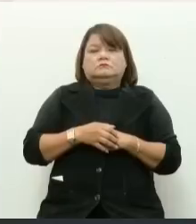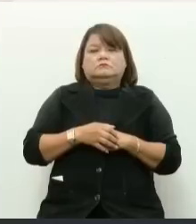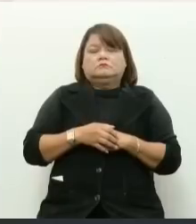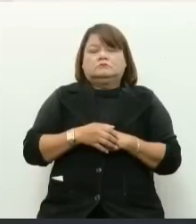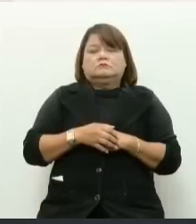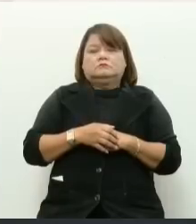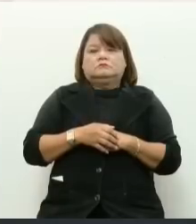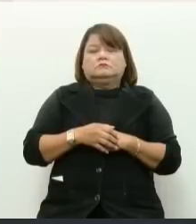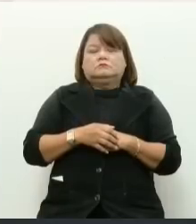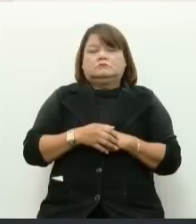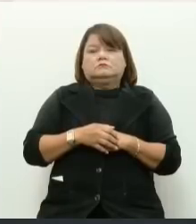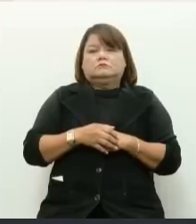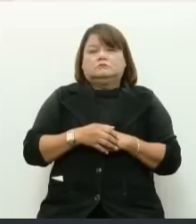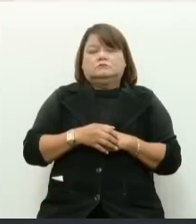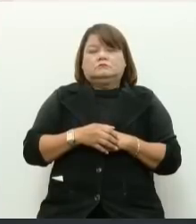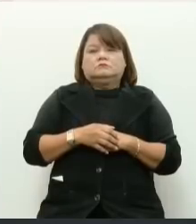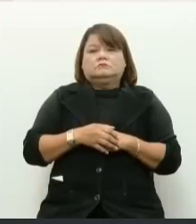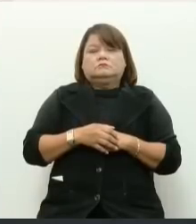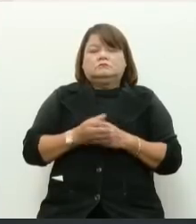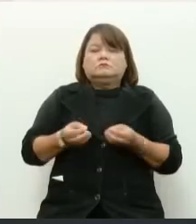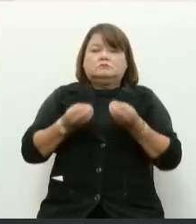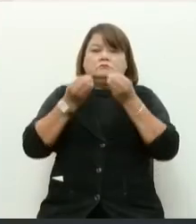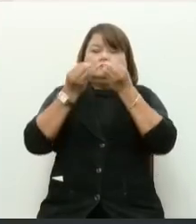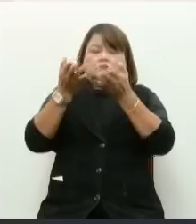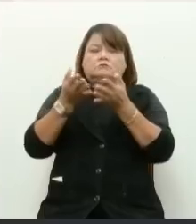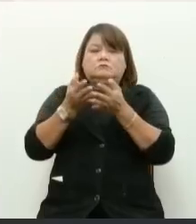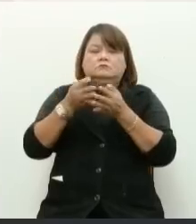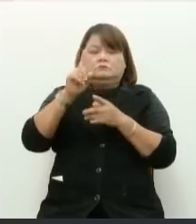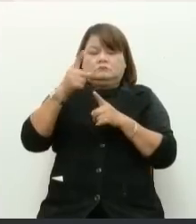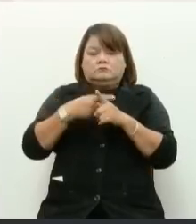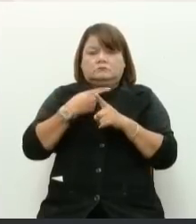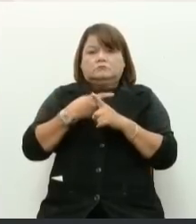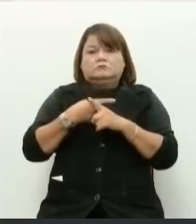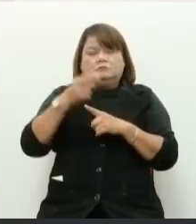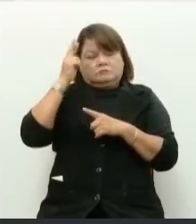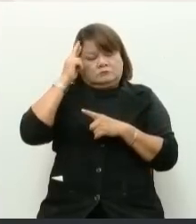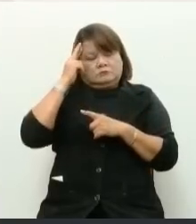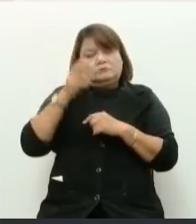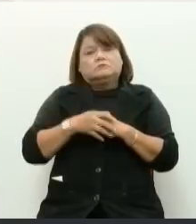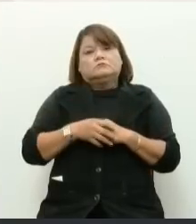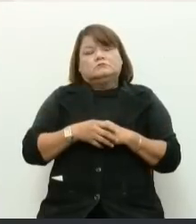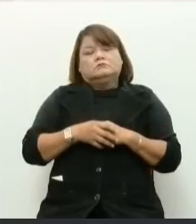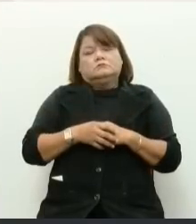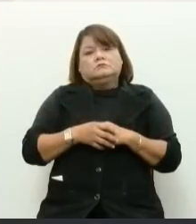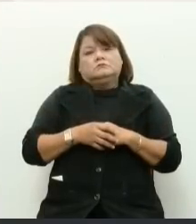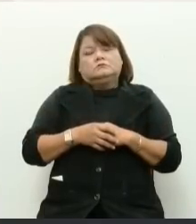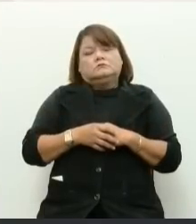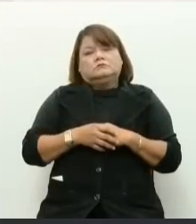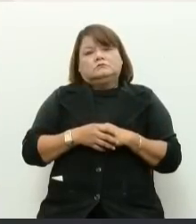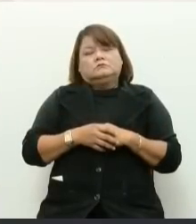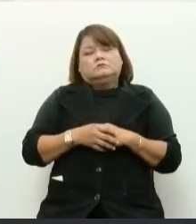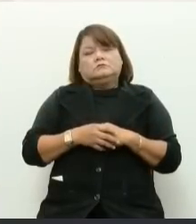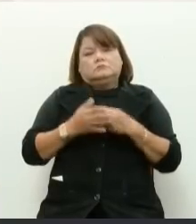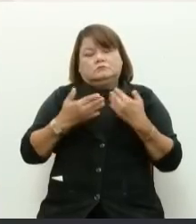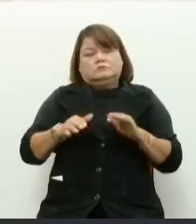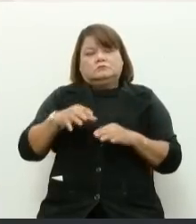พิ่มเนี่ยขึ้นมากแล้วเชื่อเถอะครับว่าท่านส่งผมว่าเดือนหนึ่งเนี่ยรู้กันเลยนะครับรู้กันเลยแล้ว